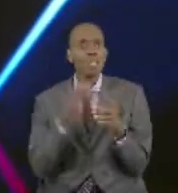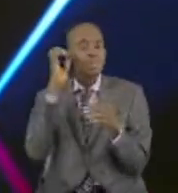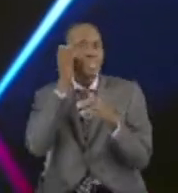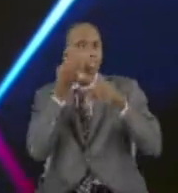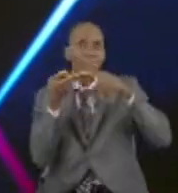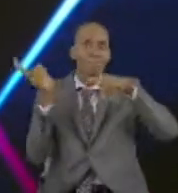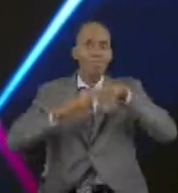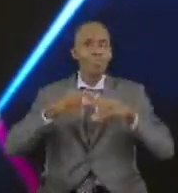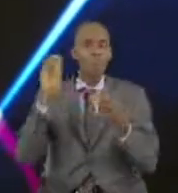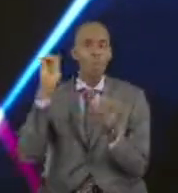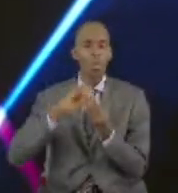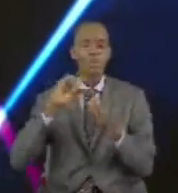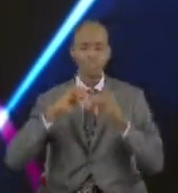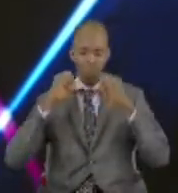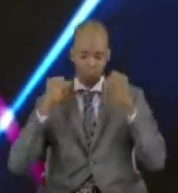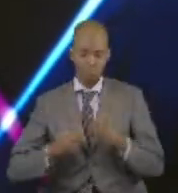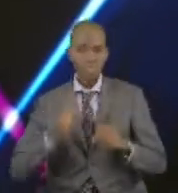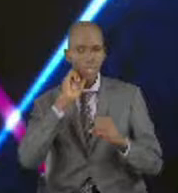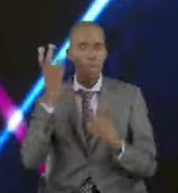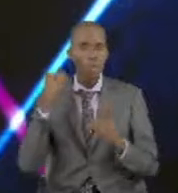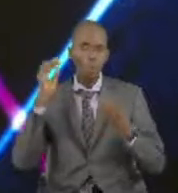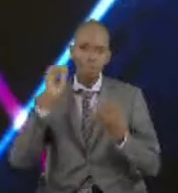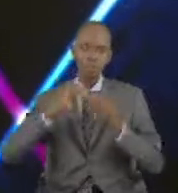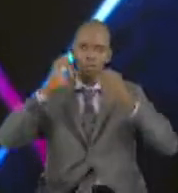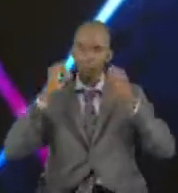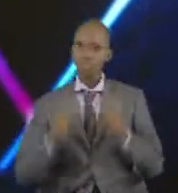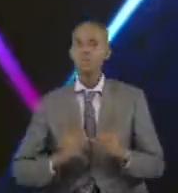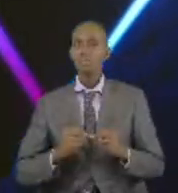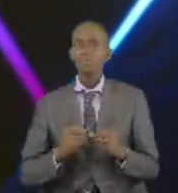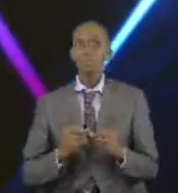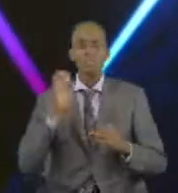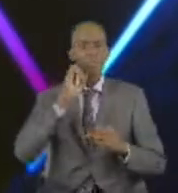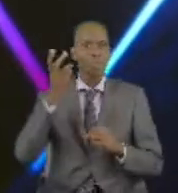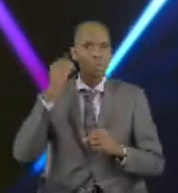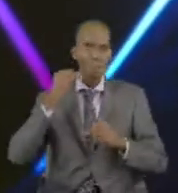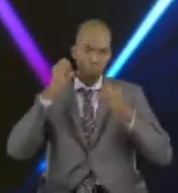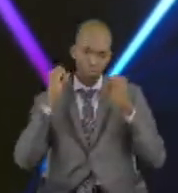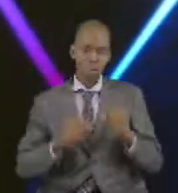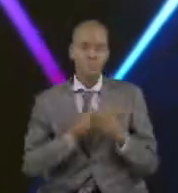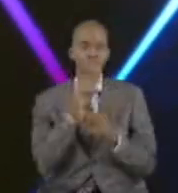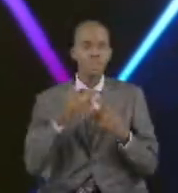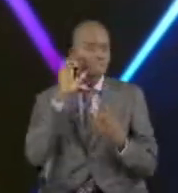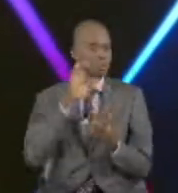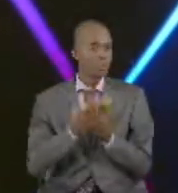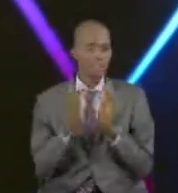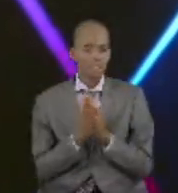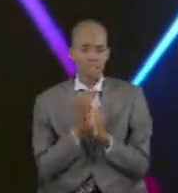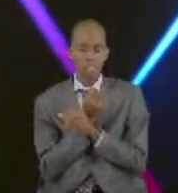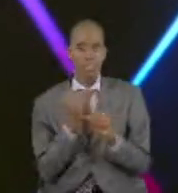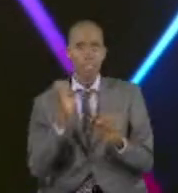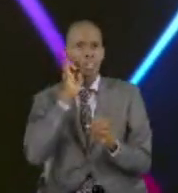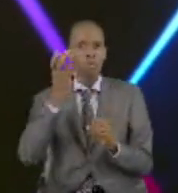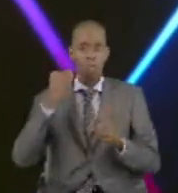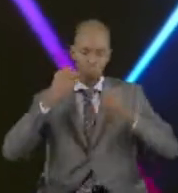se fortifiait de plus en plus. Il était fort. Il était fort quand le Seigneur s'est adressé à lui. Il était fort quand il était